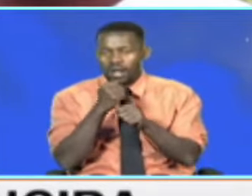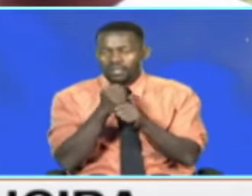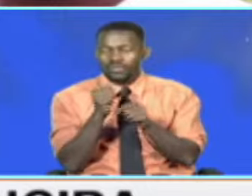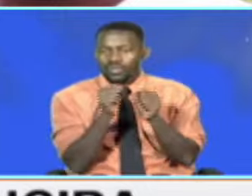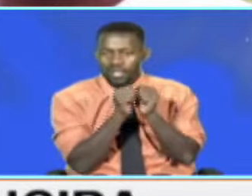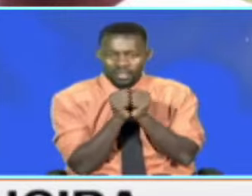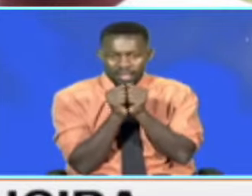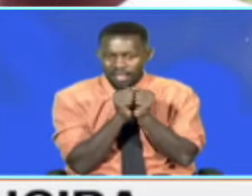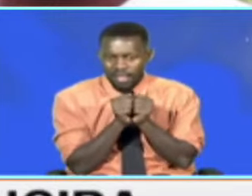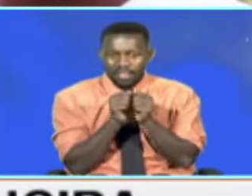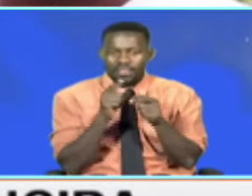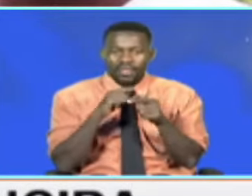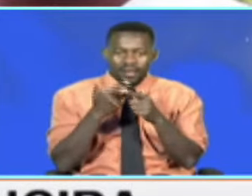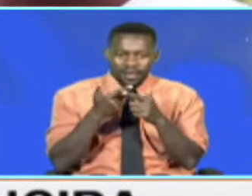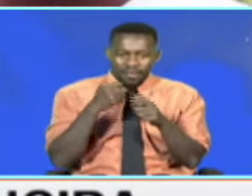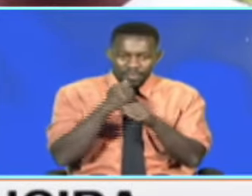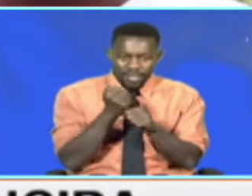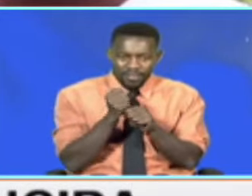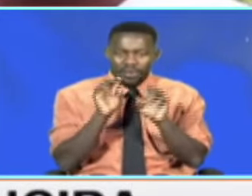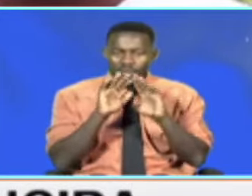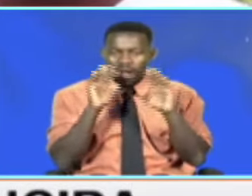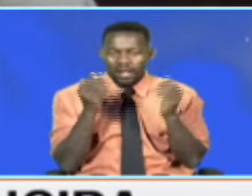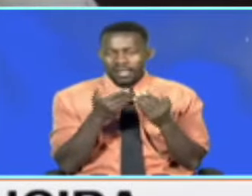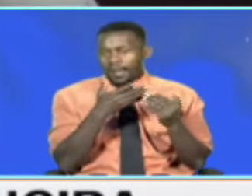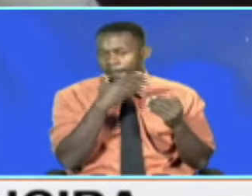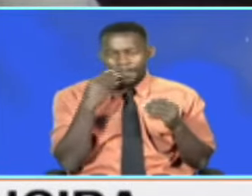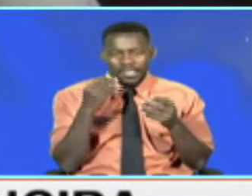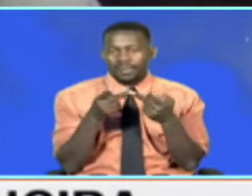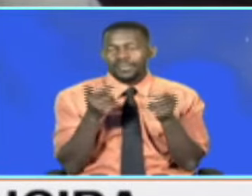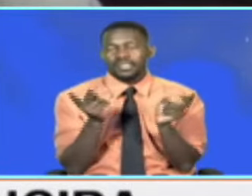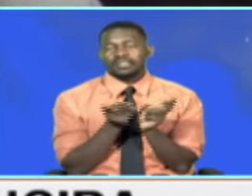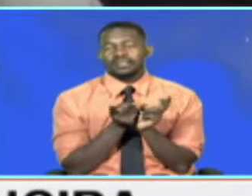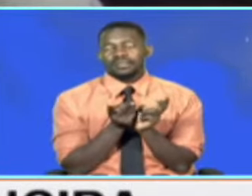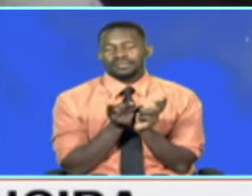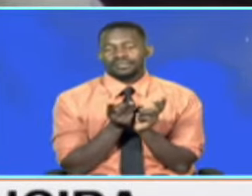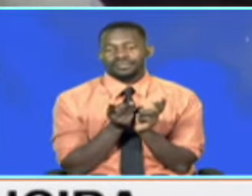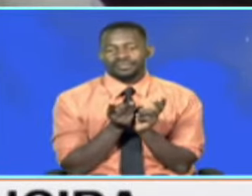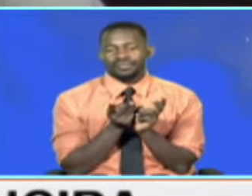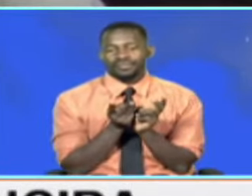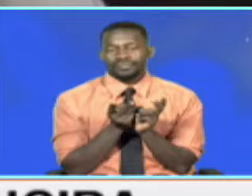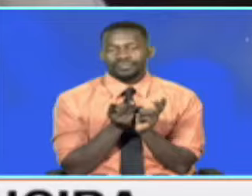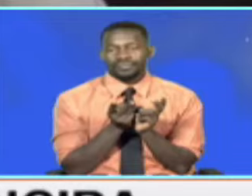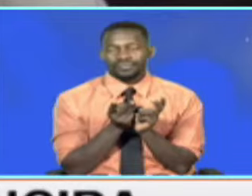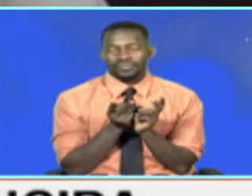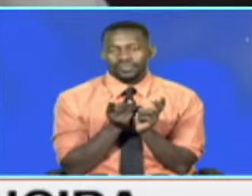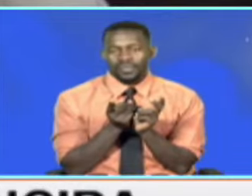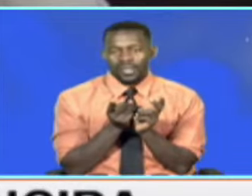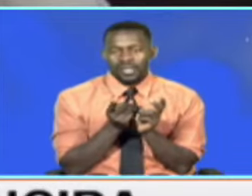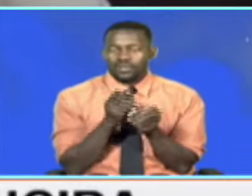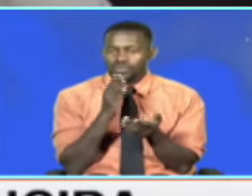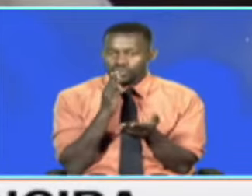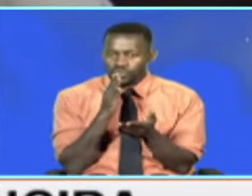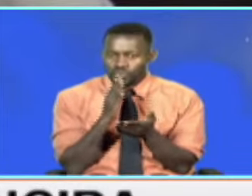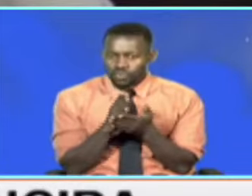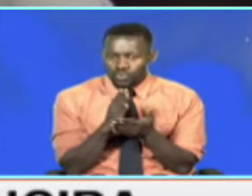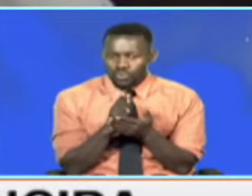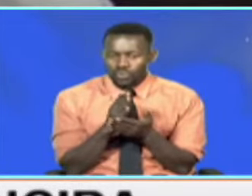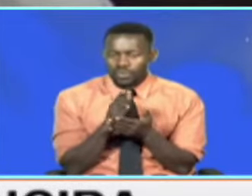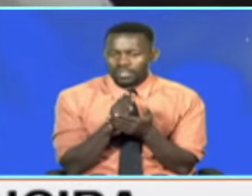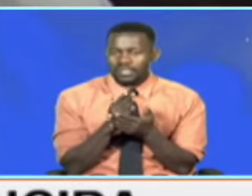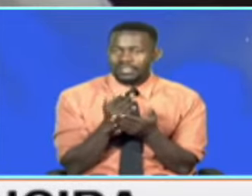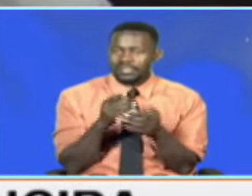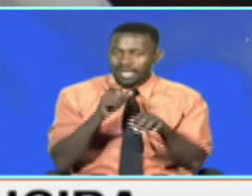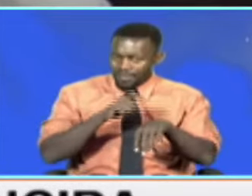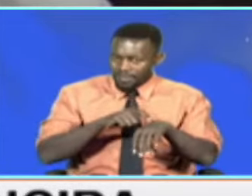partner in this and make our world a better place to live. We are determined that our youth got much that they sit on, and it is the